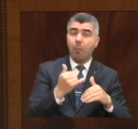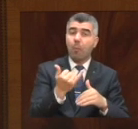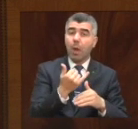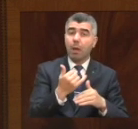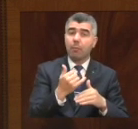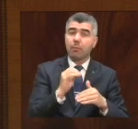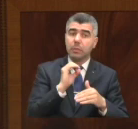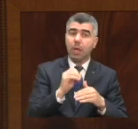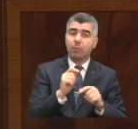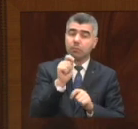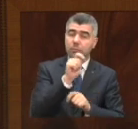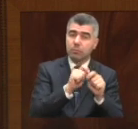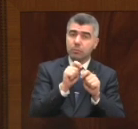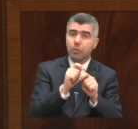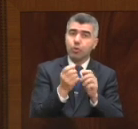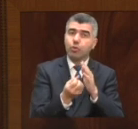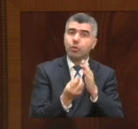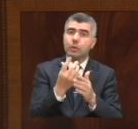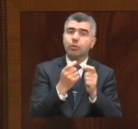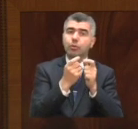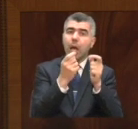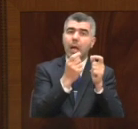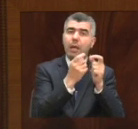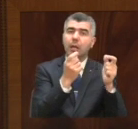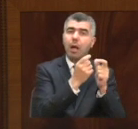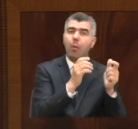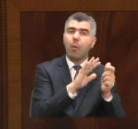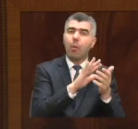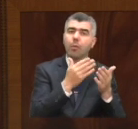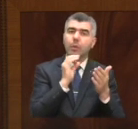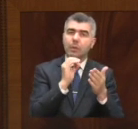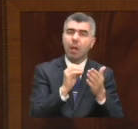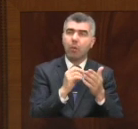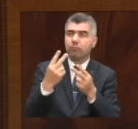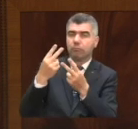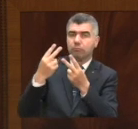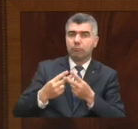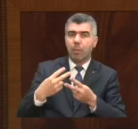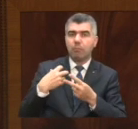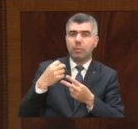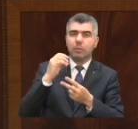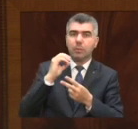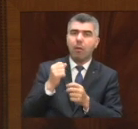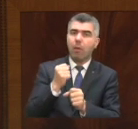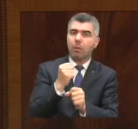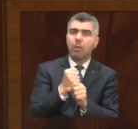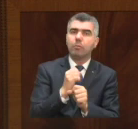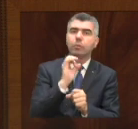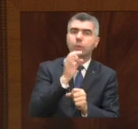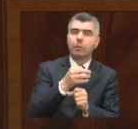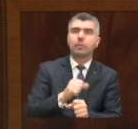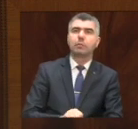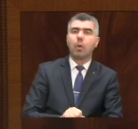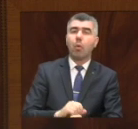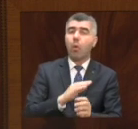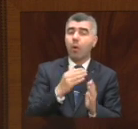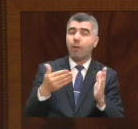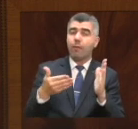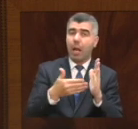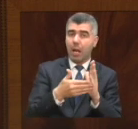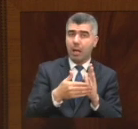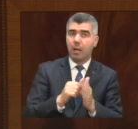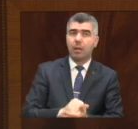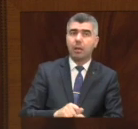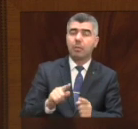وخلق مناطق صناعيه قادره على استقطاب لصوص الاموال والتنميه التشجيع والاستثمار وفي الخاتمه نقول ان التعزيز